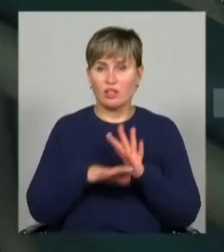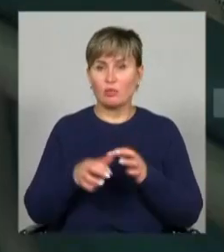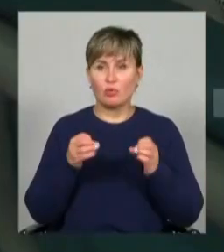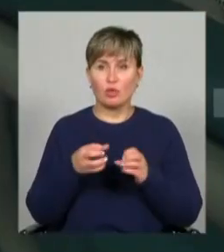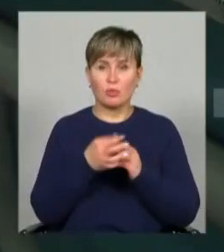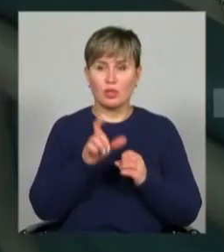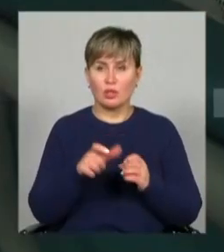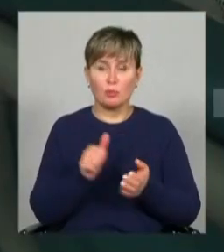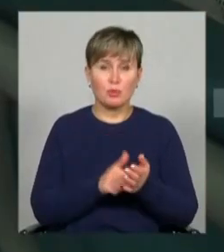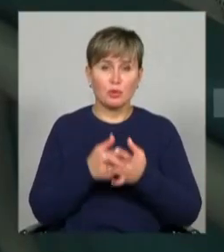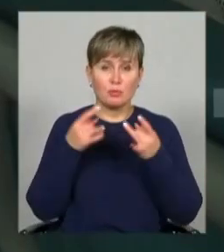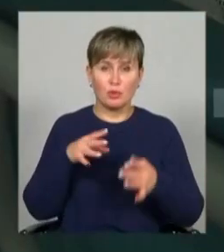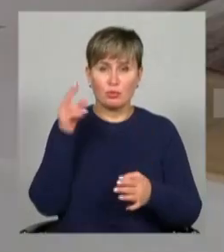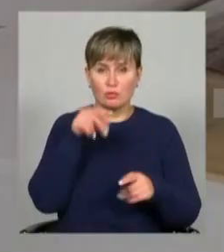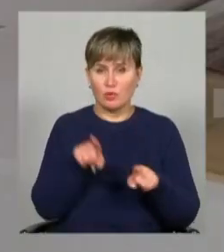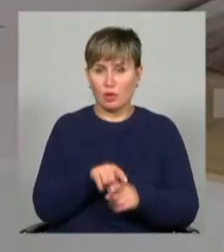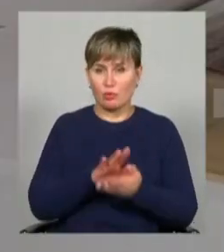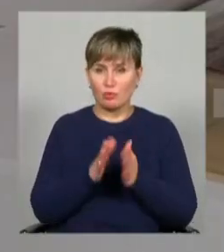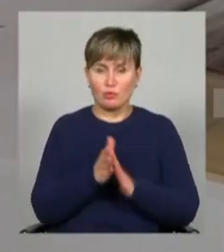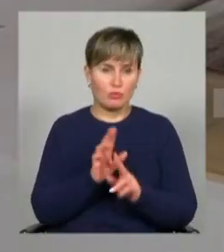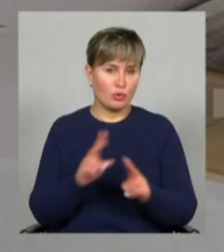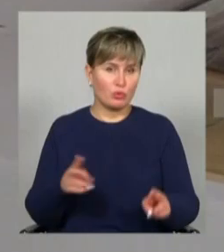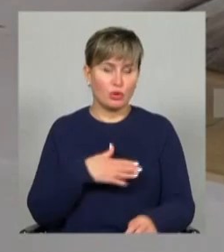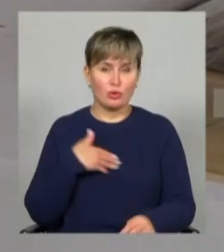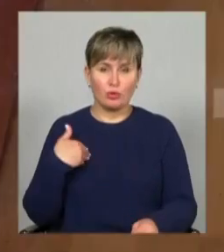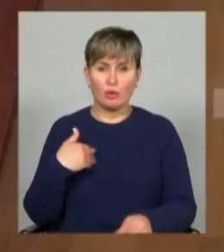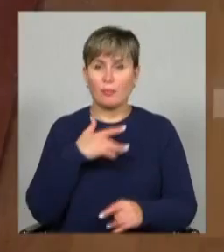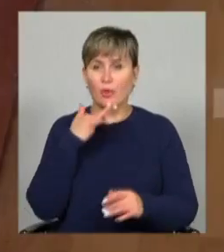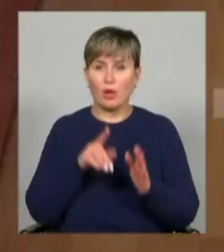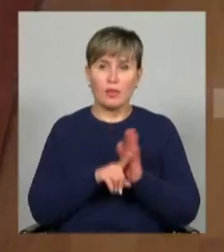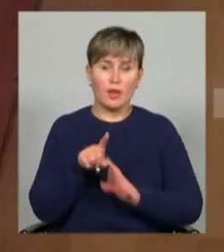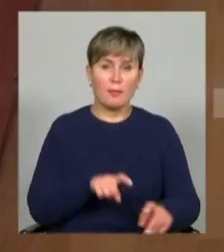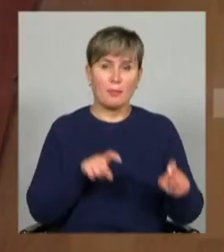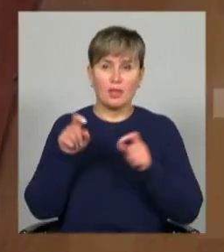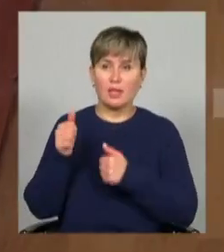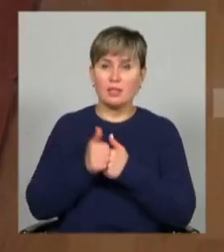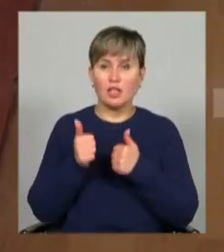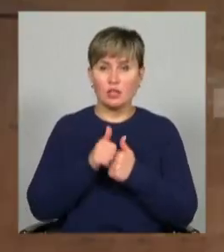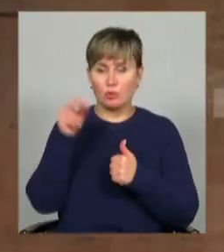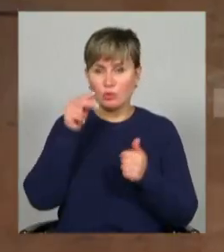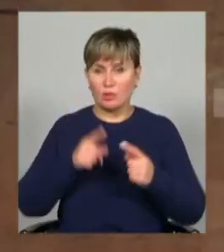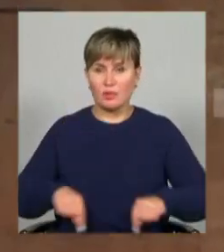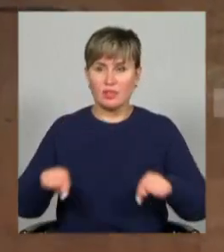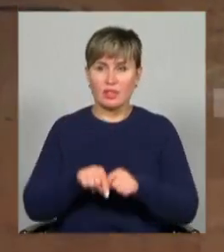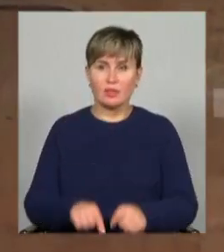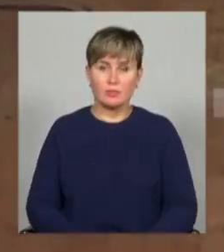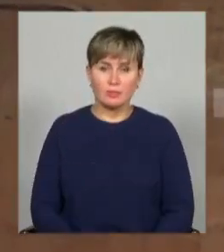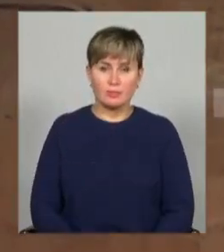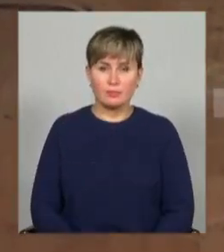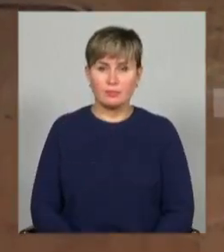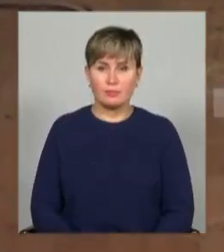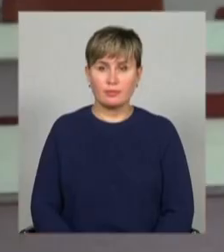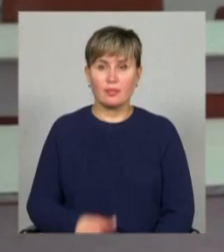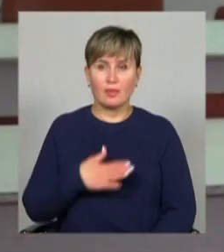человек. Причина проста. Учиться в таких условиях никто не хочет. Многие начали переводиться в соседние учебные заведения. Нам очень